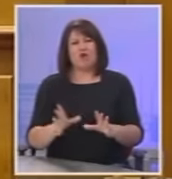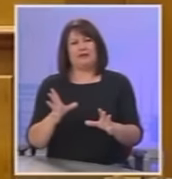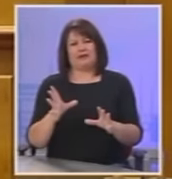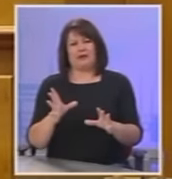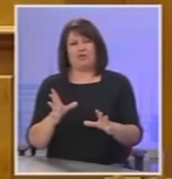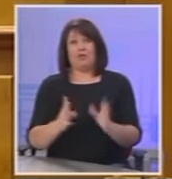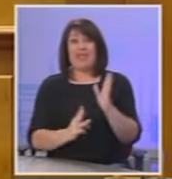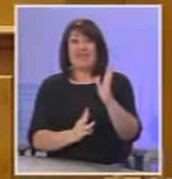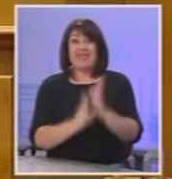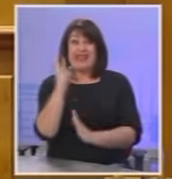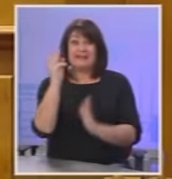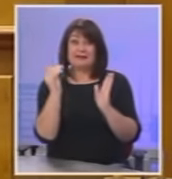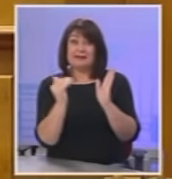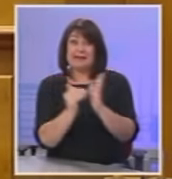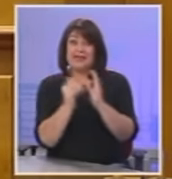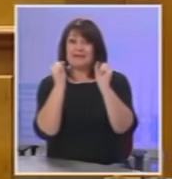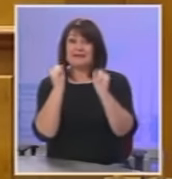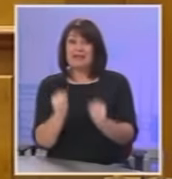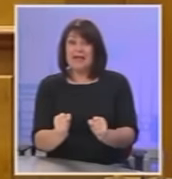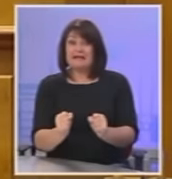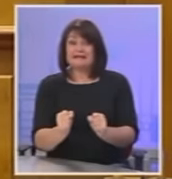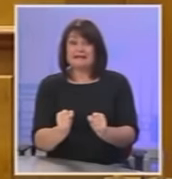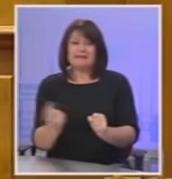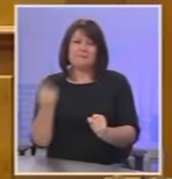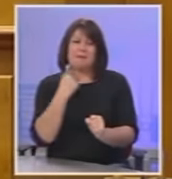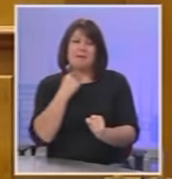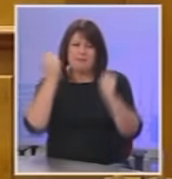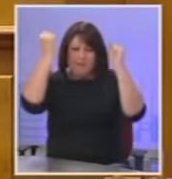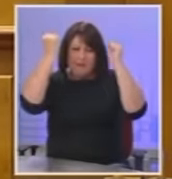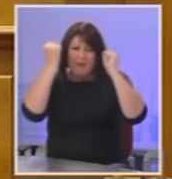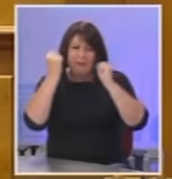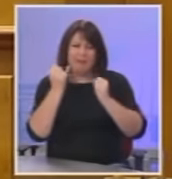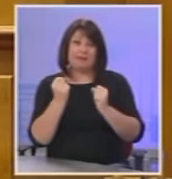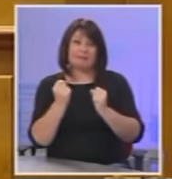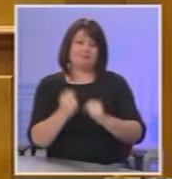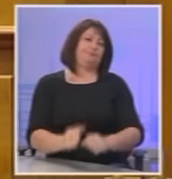με 13.000 θέσεις χαμένες εργασίας.